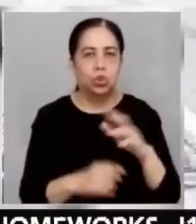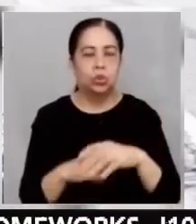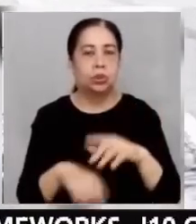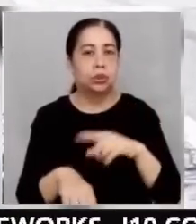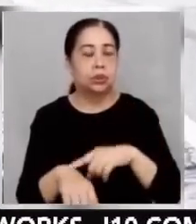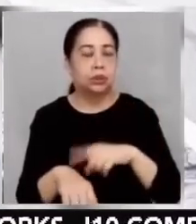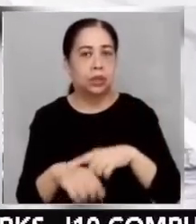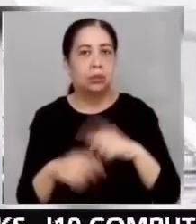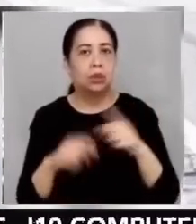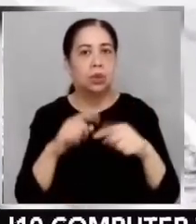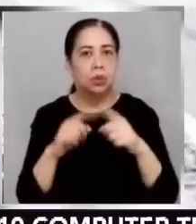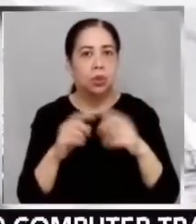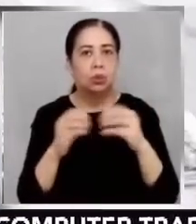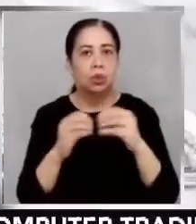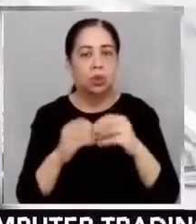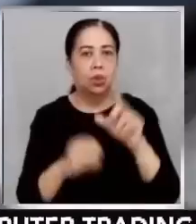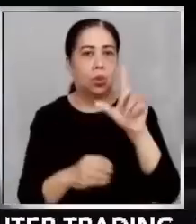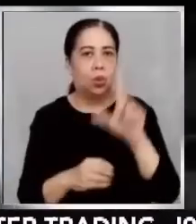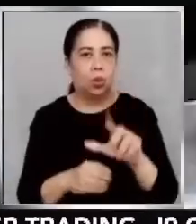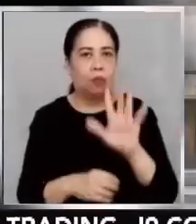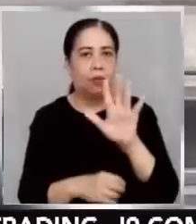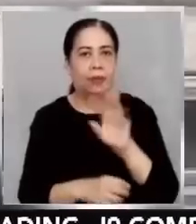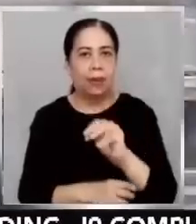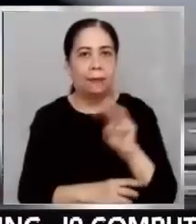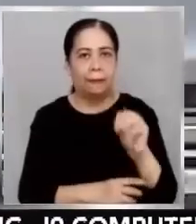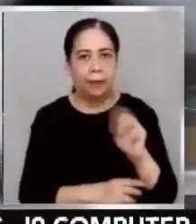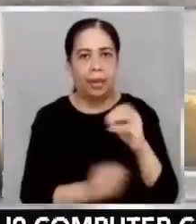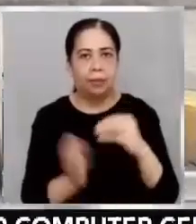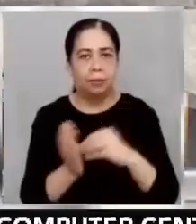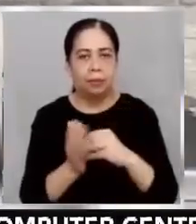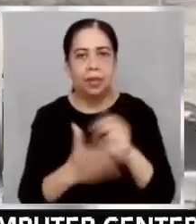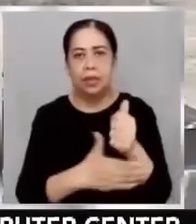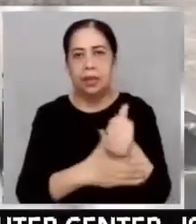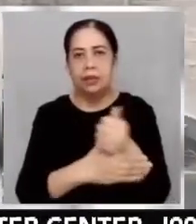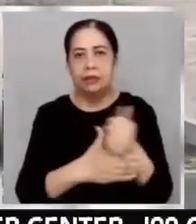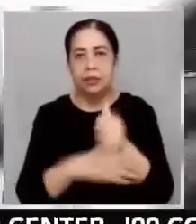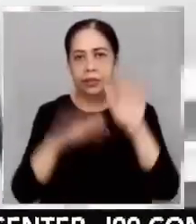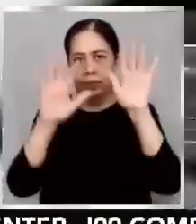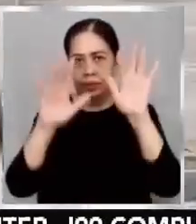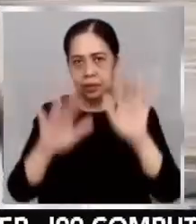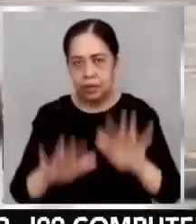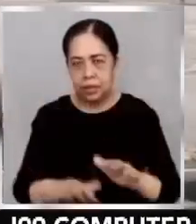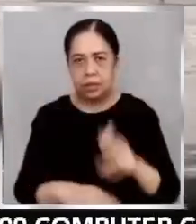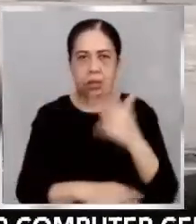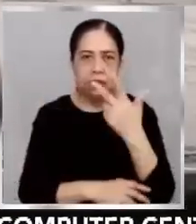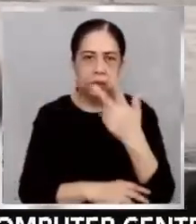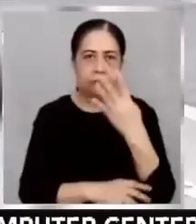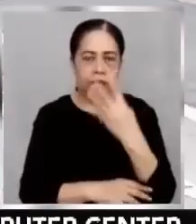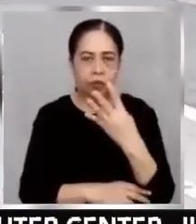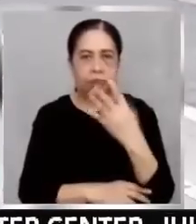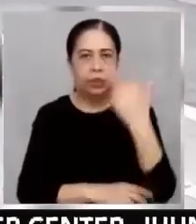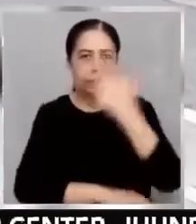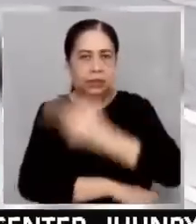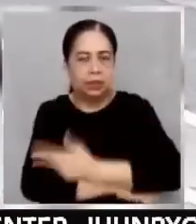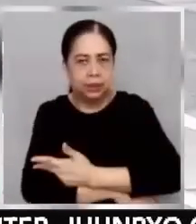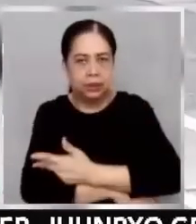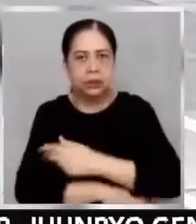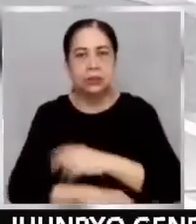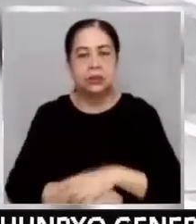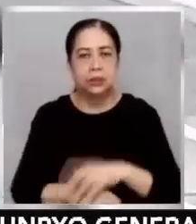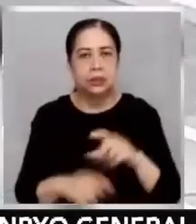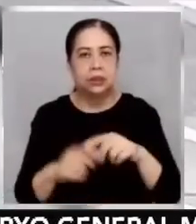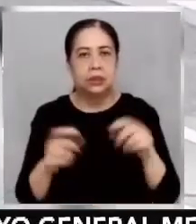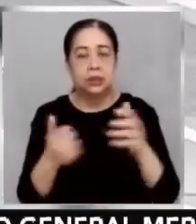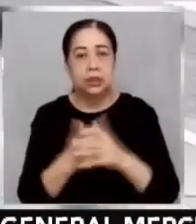kailan mas mababa sa 5 mm ang naitatalang average sa ulan. 3-4 na magkakasunod na araw daw yan sa kanlurang bahagi